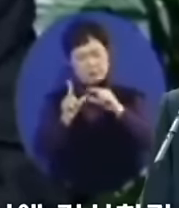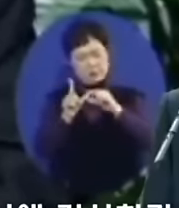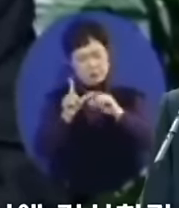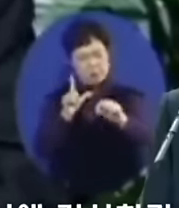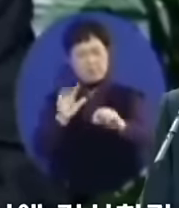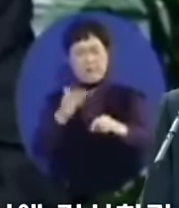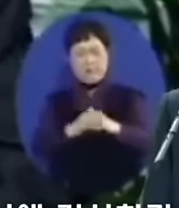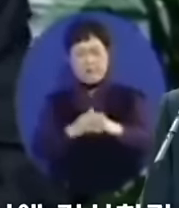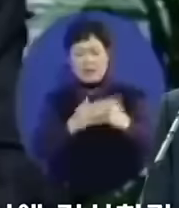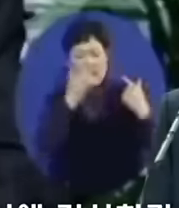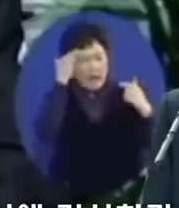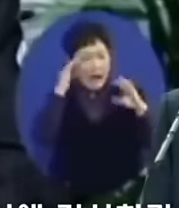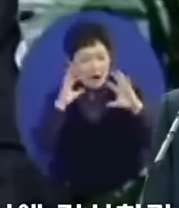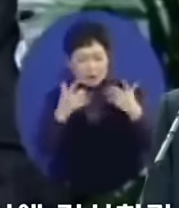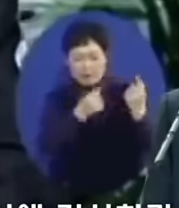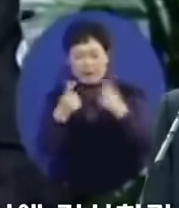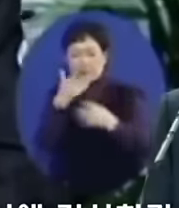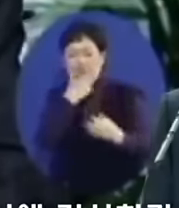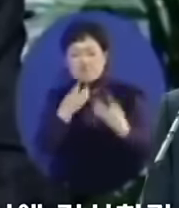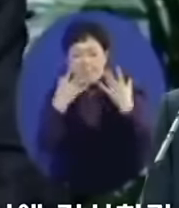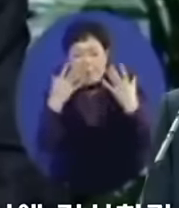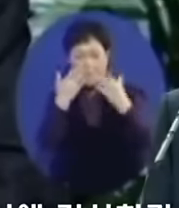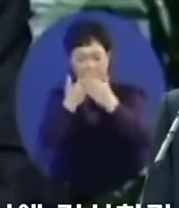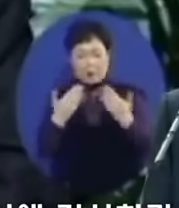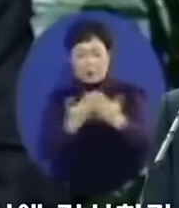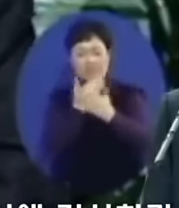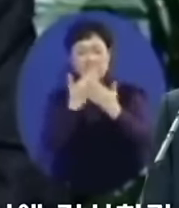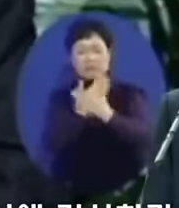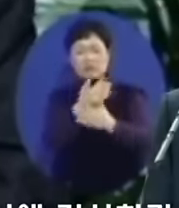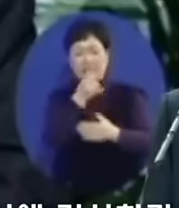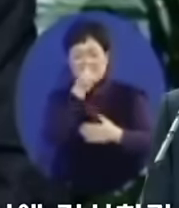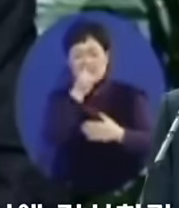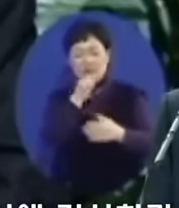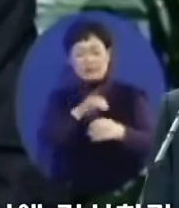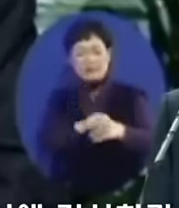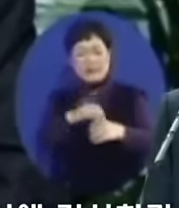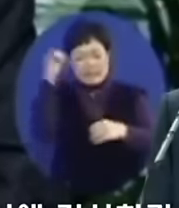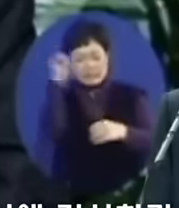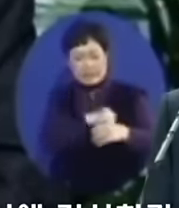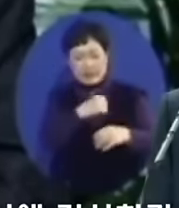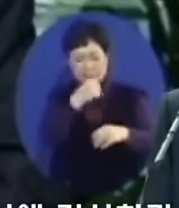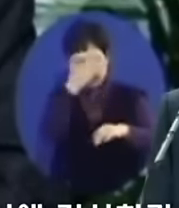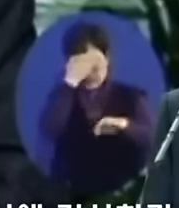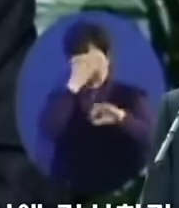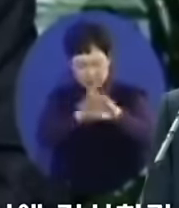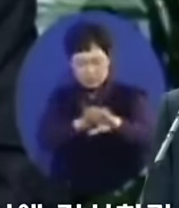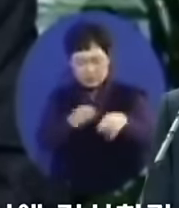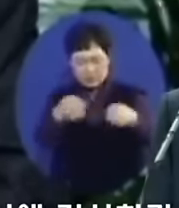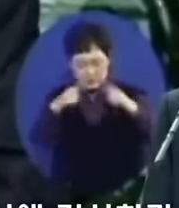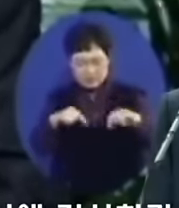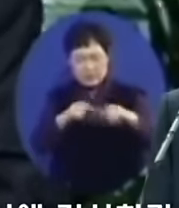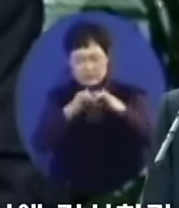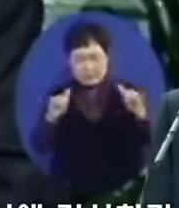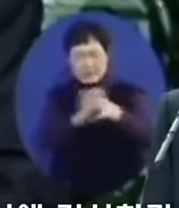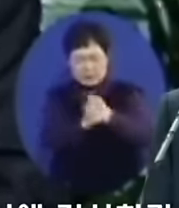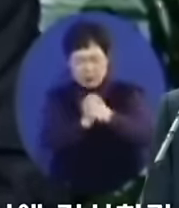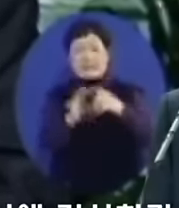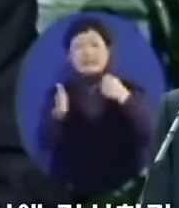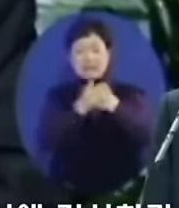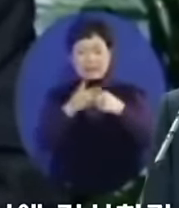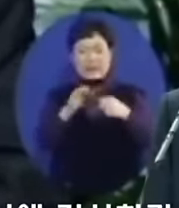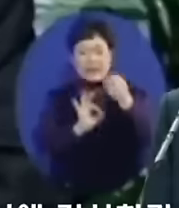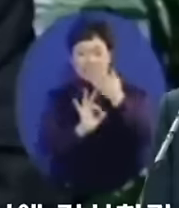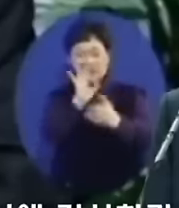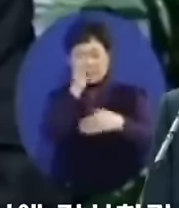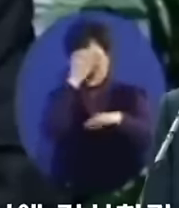오늘날 이와 같이 큰 축복과 발전을 할 수 있는 것은 새벽 기도에 나와서 사람들이 기도했기 때문에 또 철야